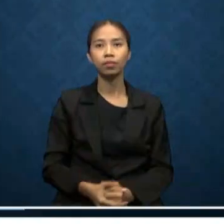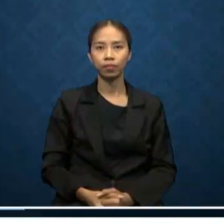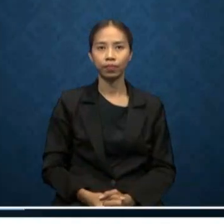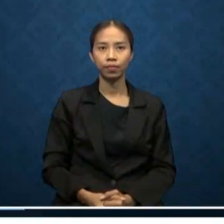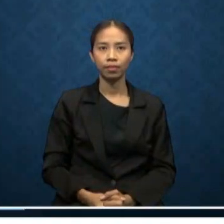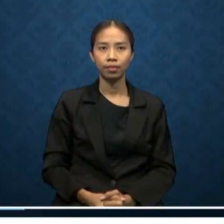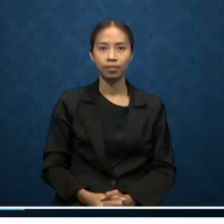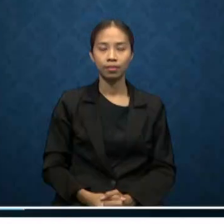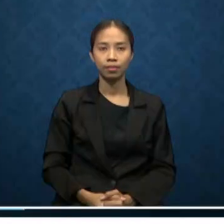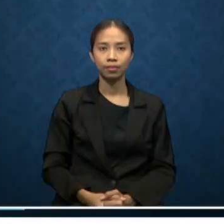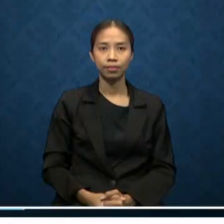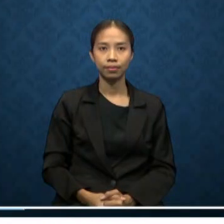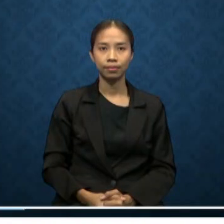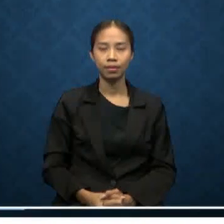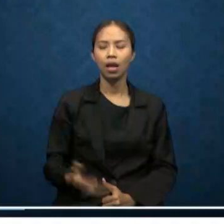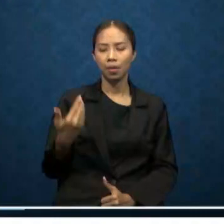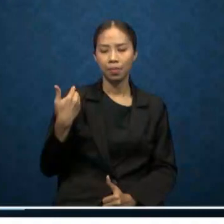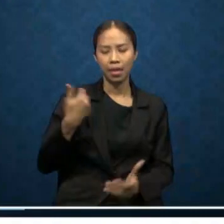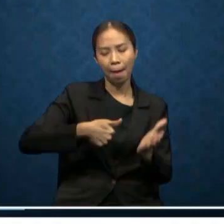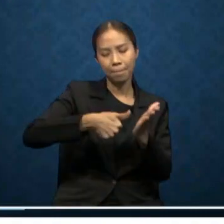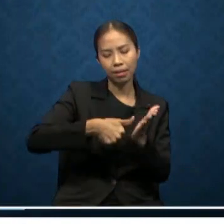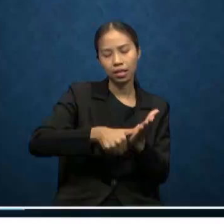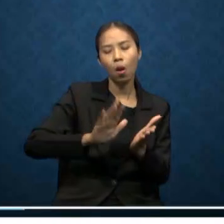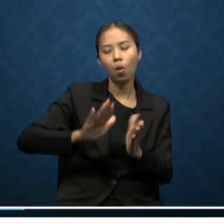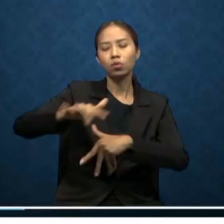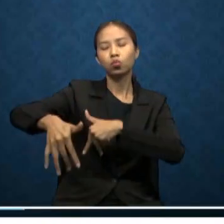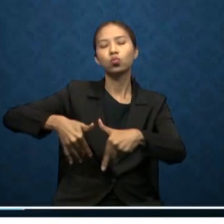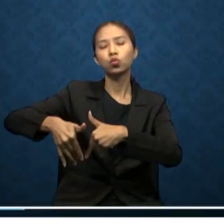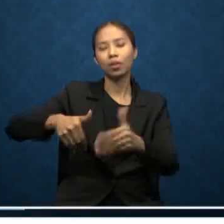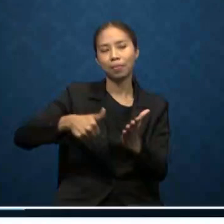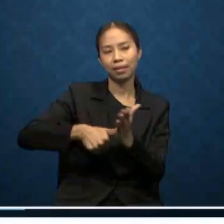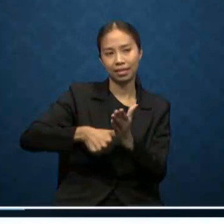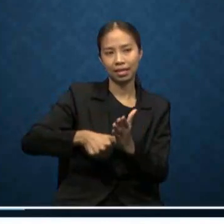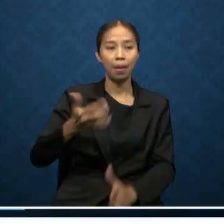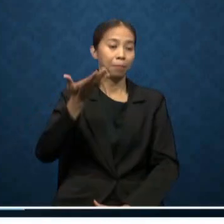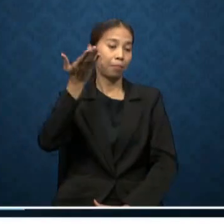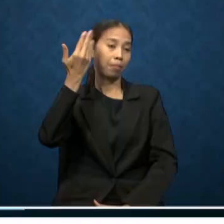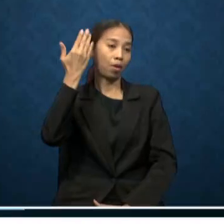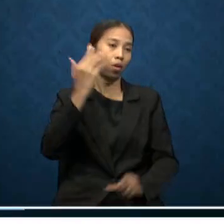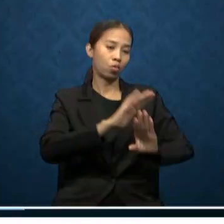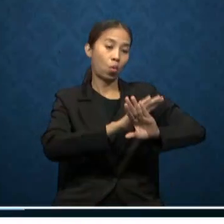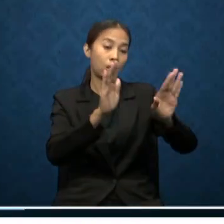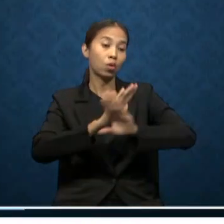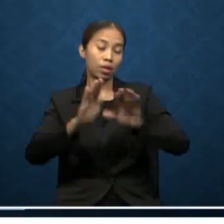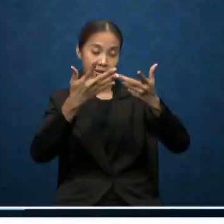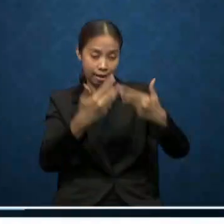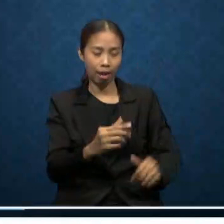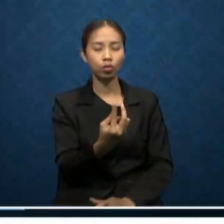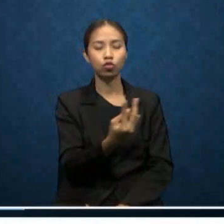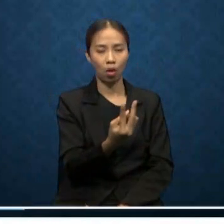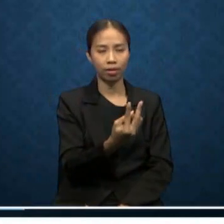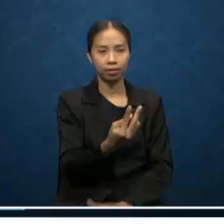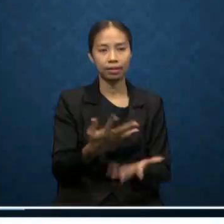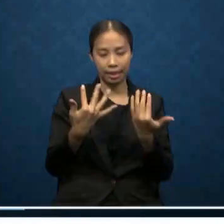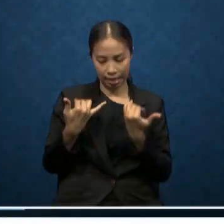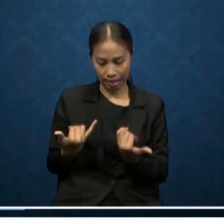ภาศีบำรงท้องที่ซึใหยกเลิกไปแล้ว ตั้งสองชาับด้ตั้แต่ใช้